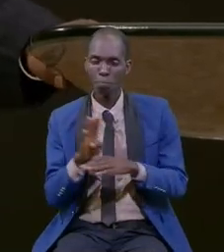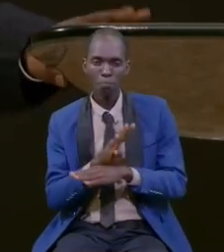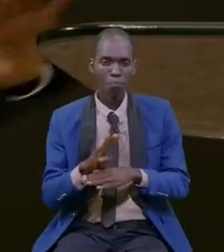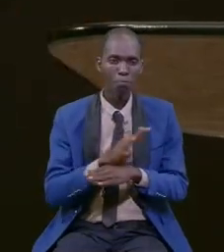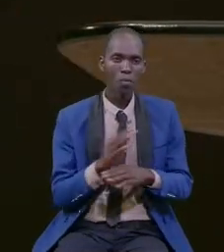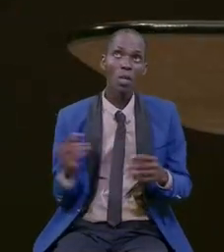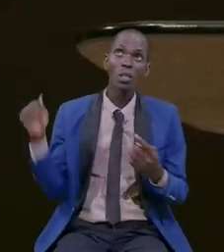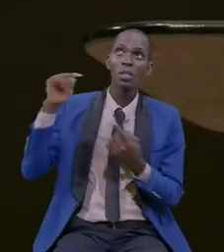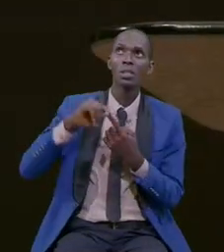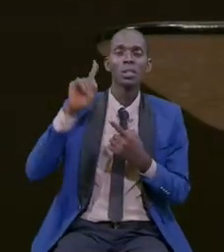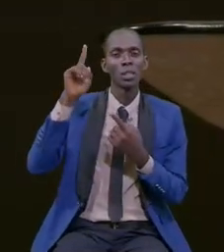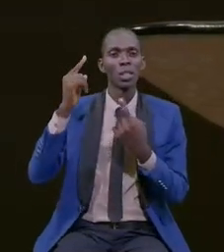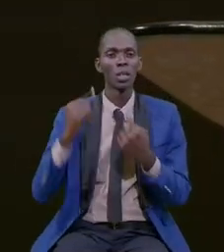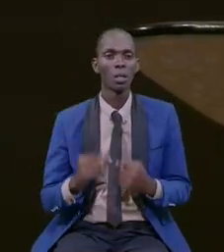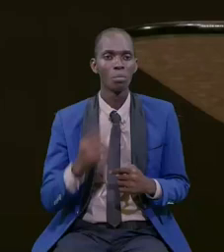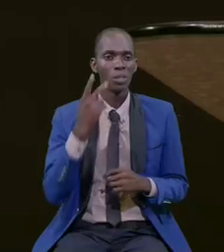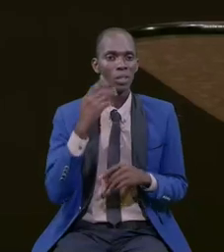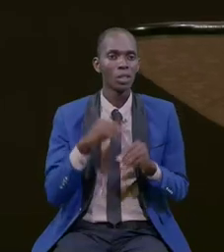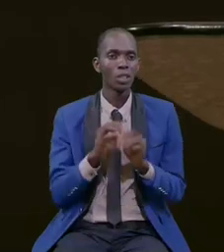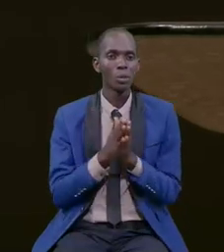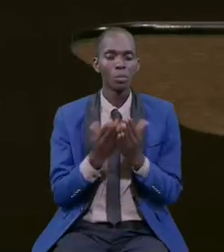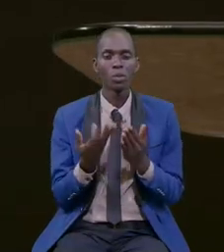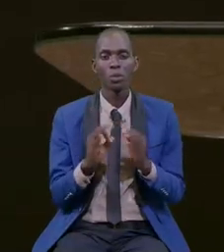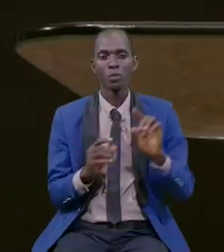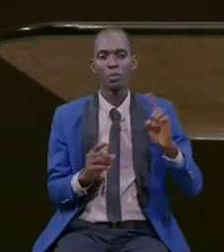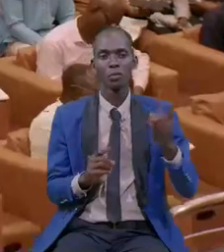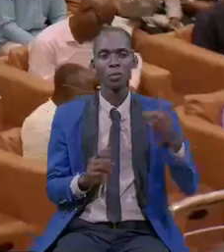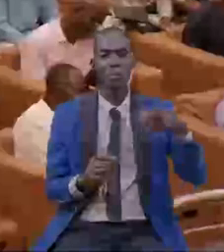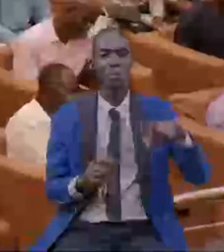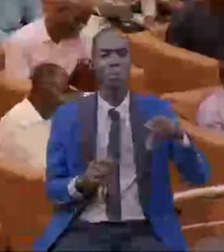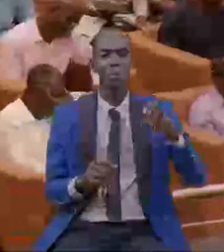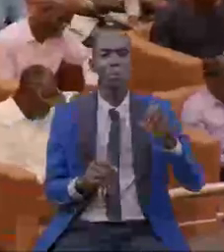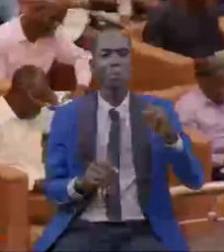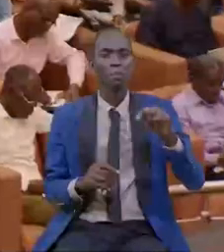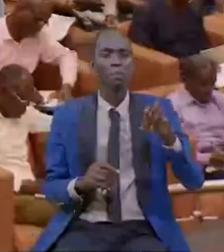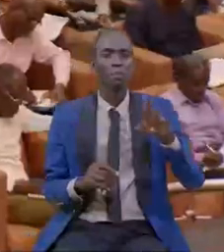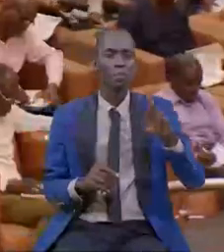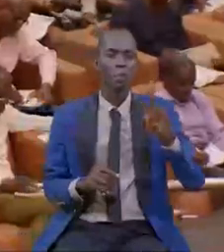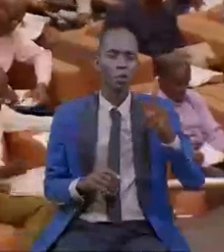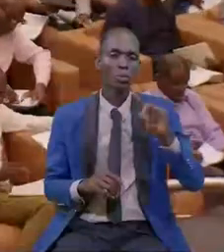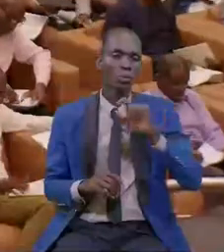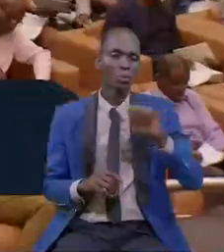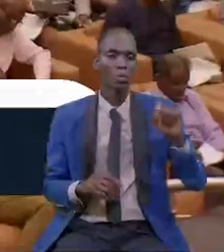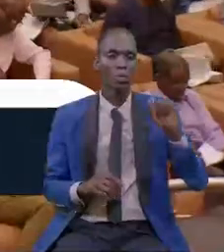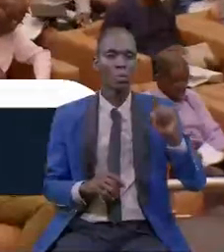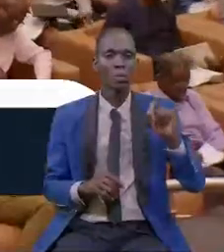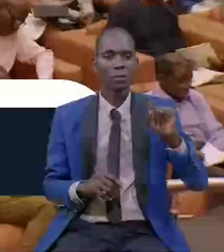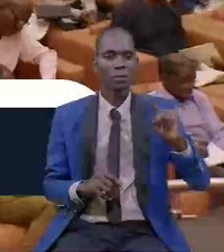revienne nous regardons à 1 pierre 2 1 pierre 2 verset 1